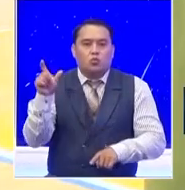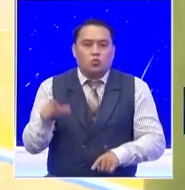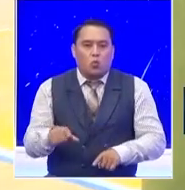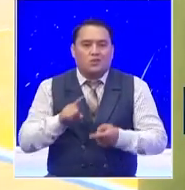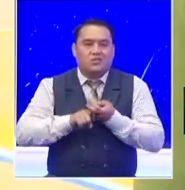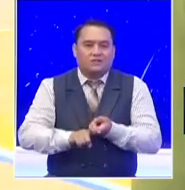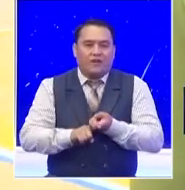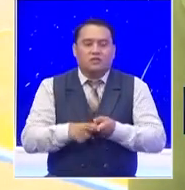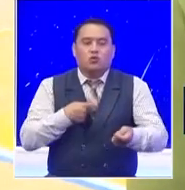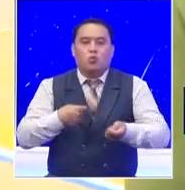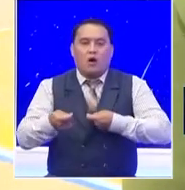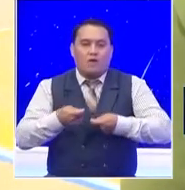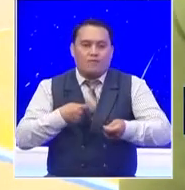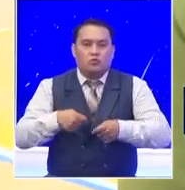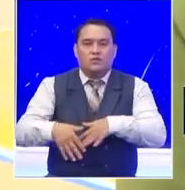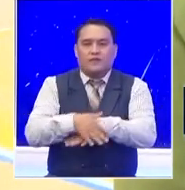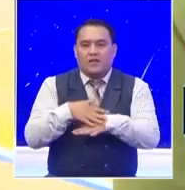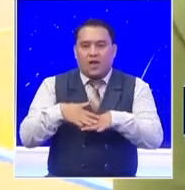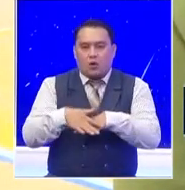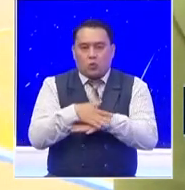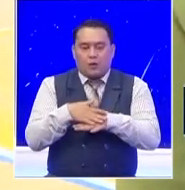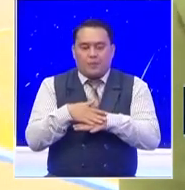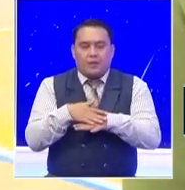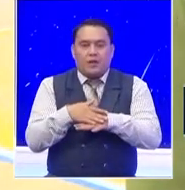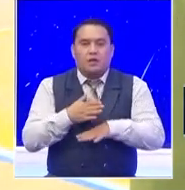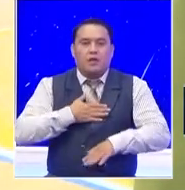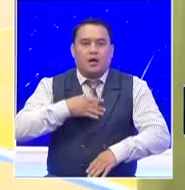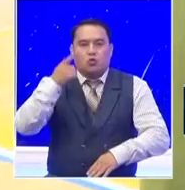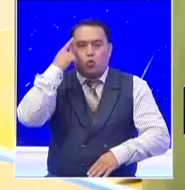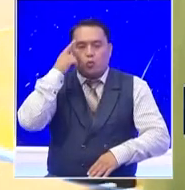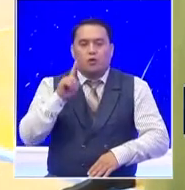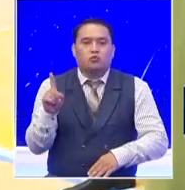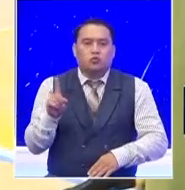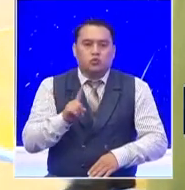связывает правительство и народ. Я считаю, что это самое